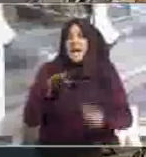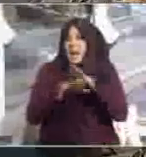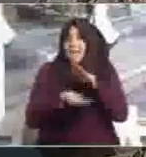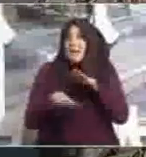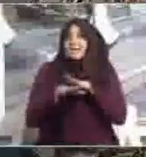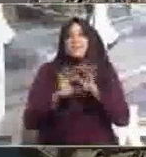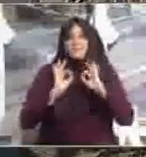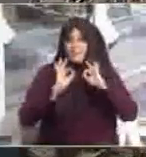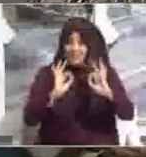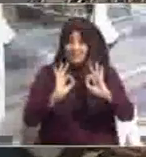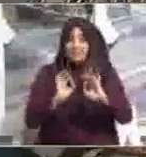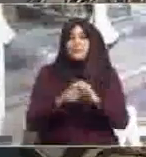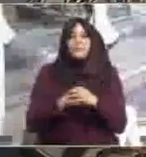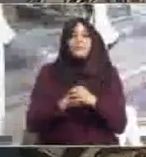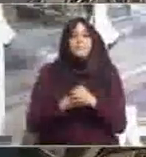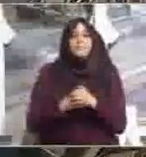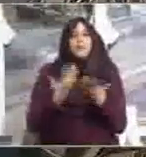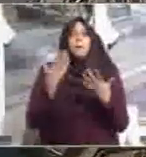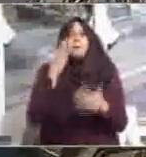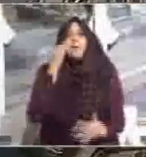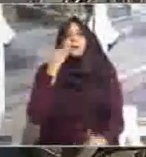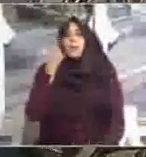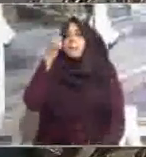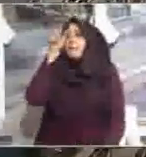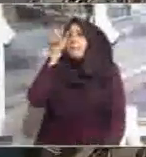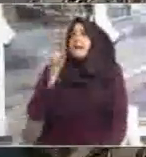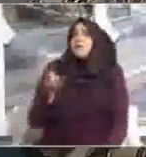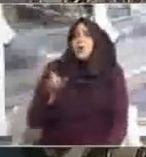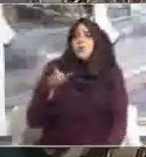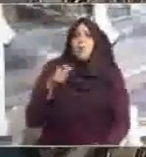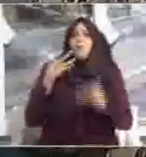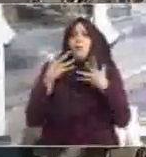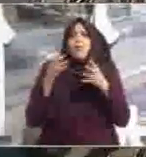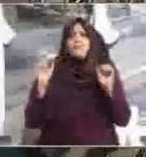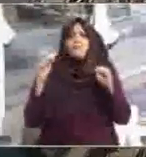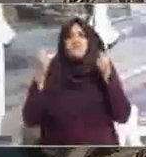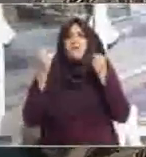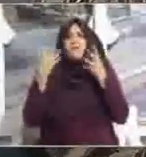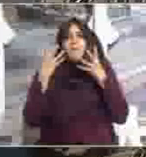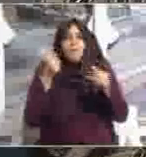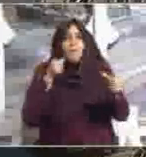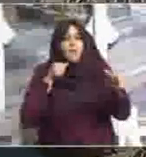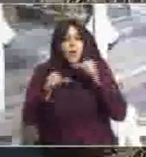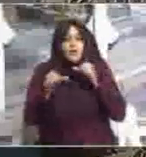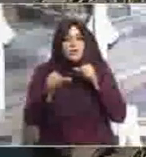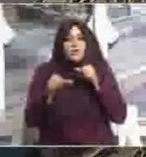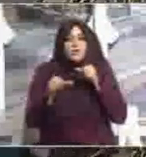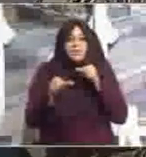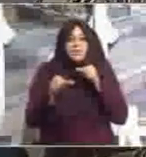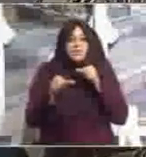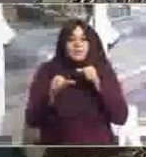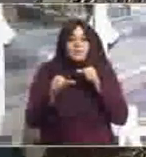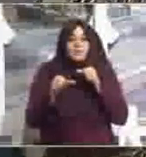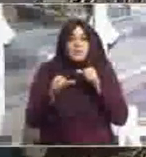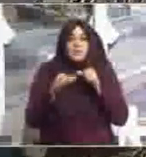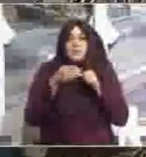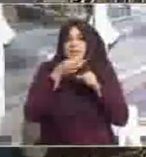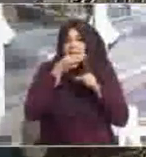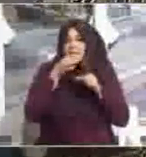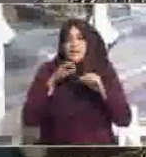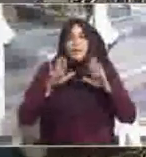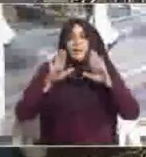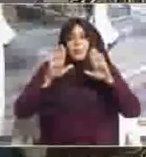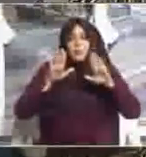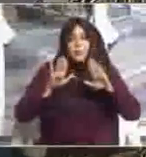صح. فالإنسان مثلا يعني عندما يعني يريد أن يغضب وينتقم فيتجده يعني يتحكم في